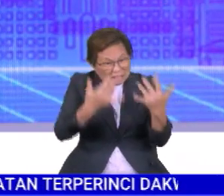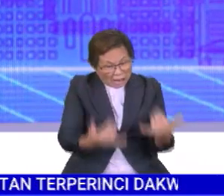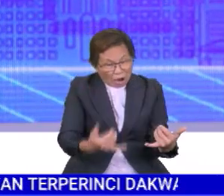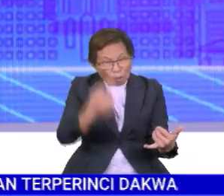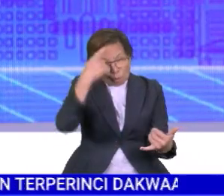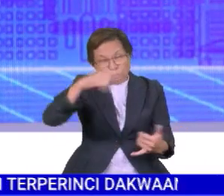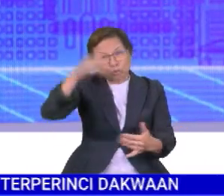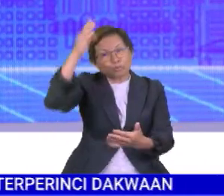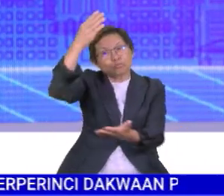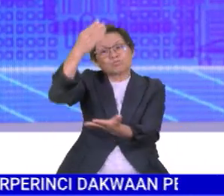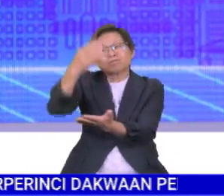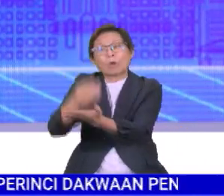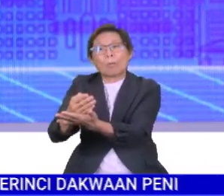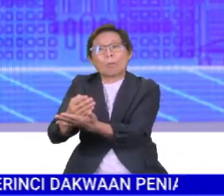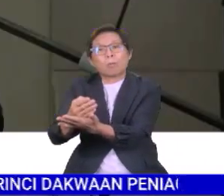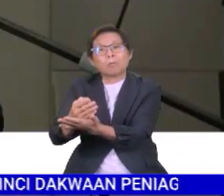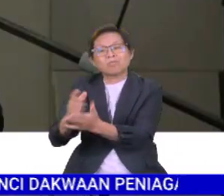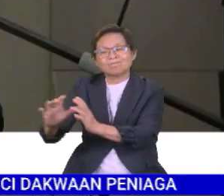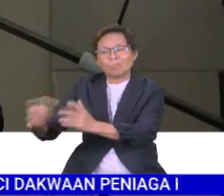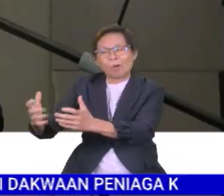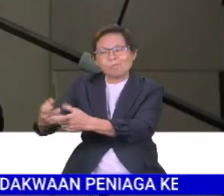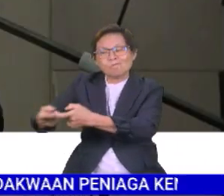untuk dihentikan.